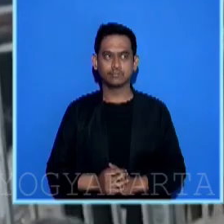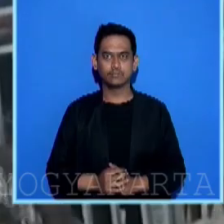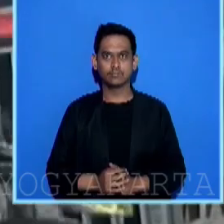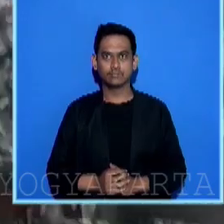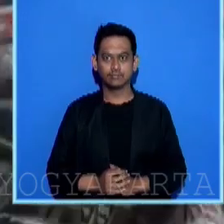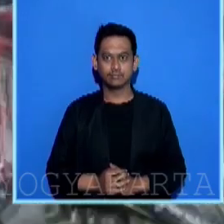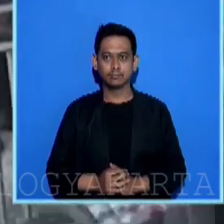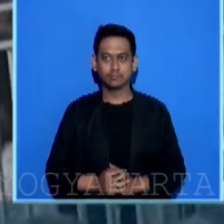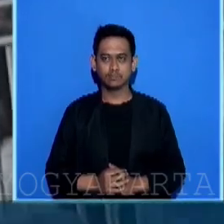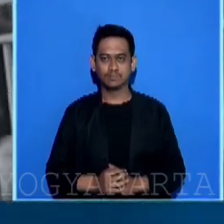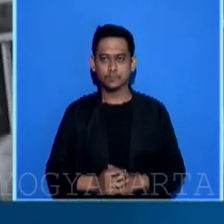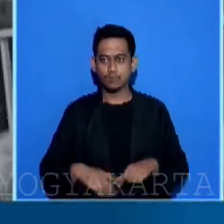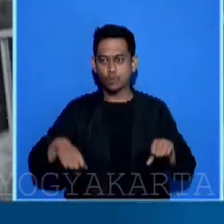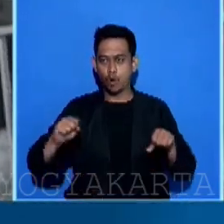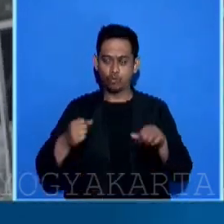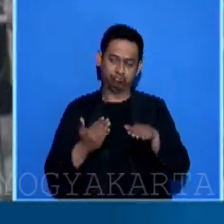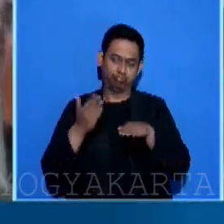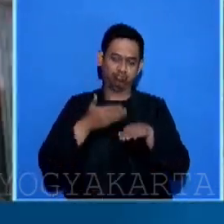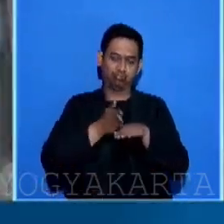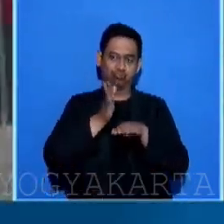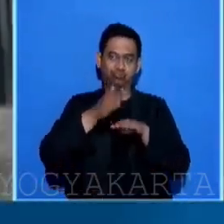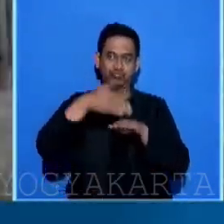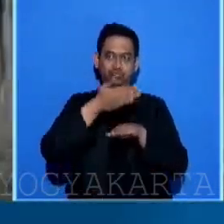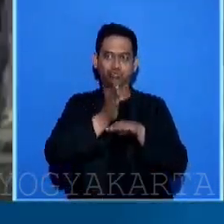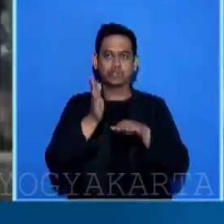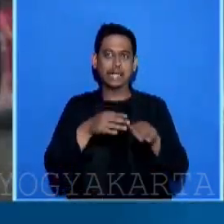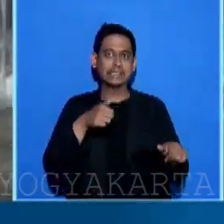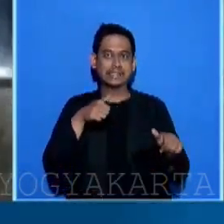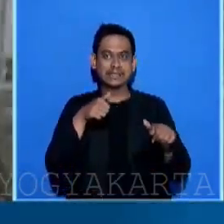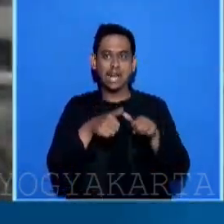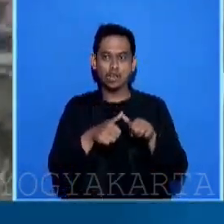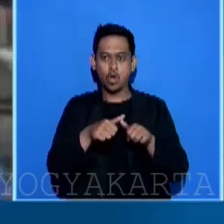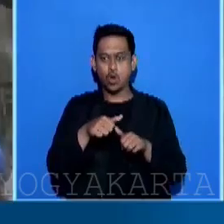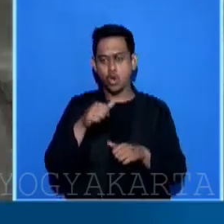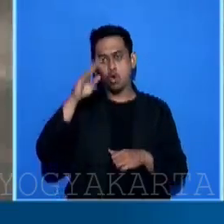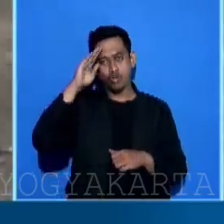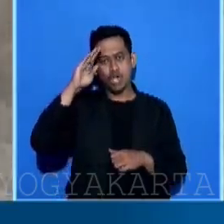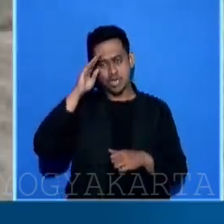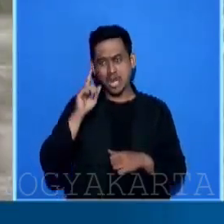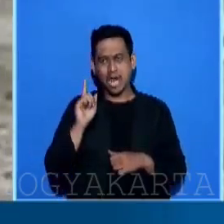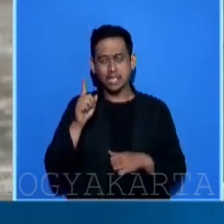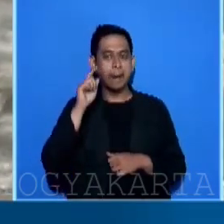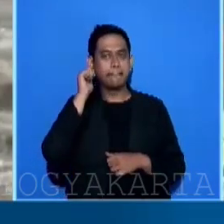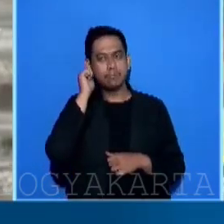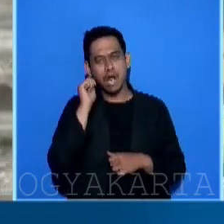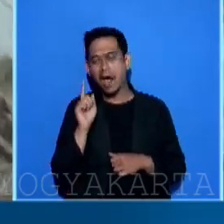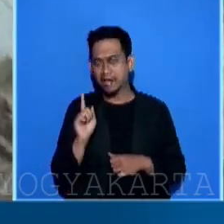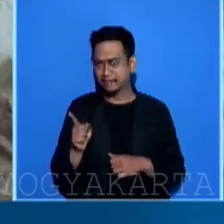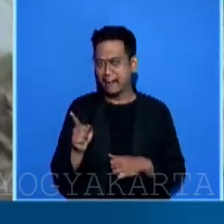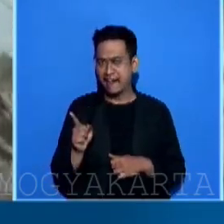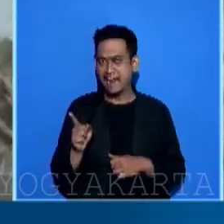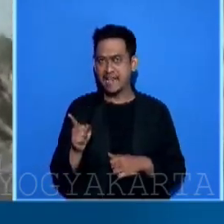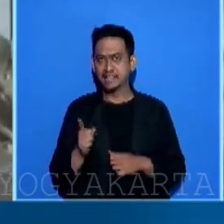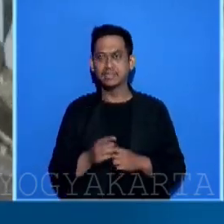pariwisata balap motor trail ini selain diikuti pembalap pria tak sedikit dianttaranya juga ikut tampil para pembalap wanita